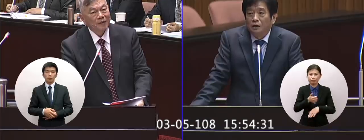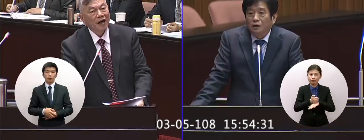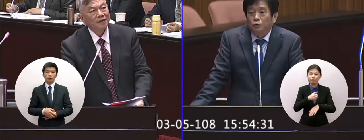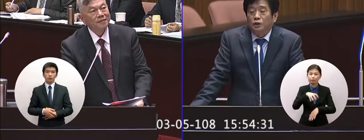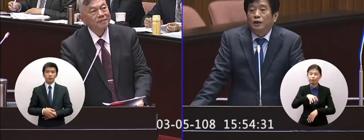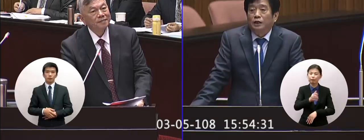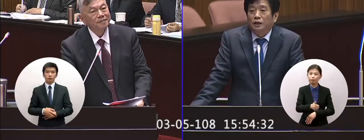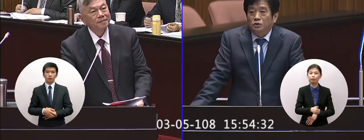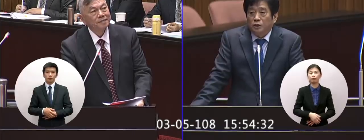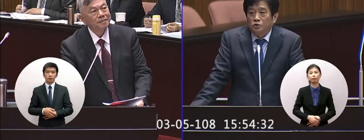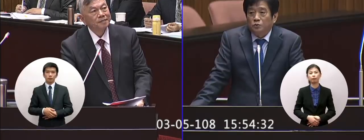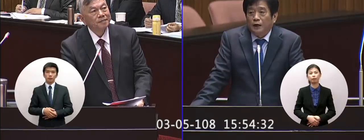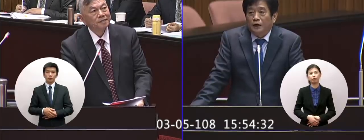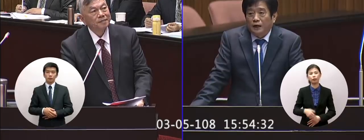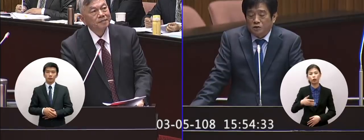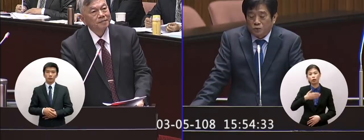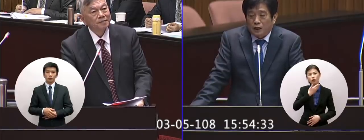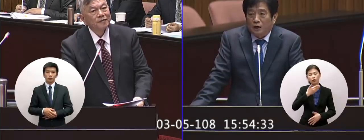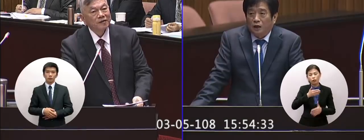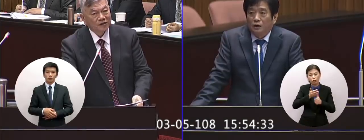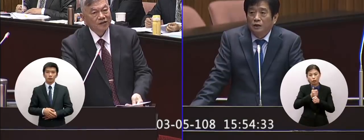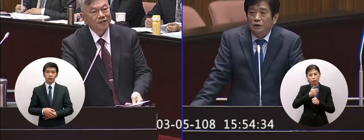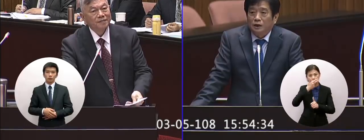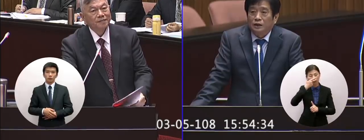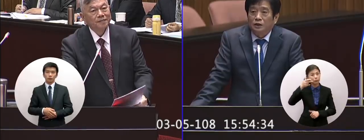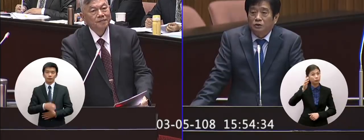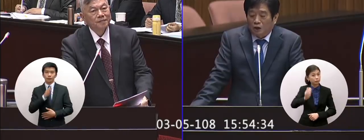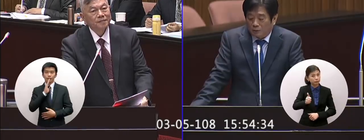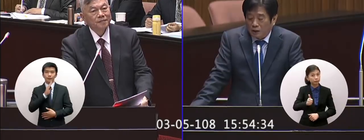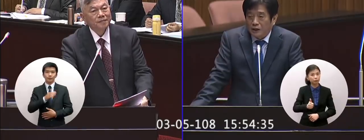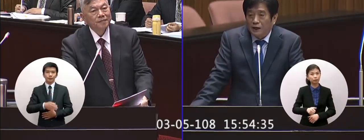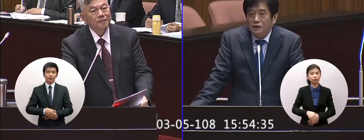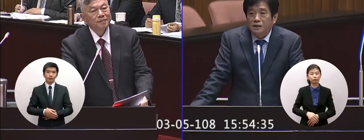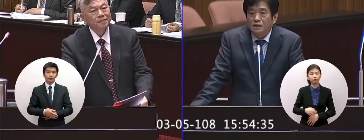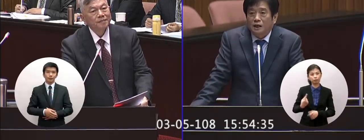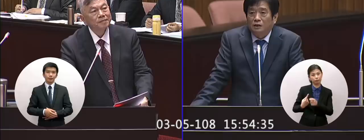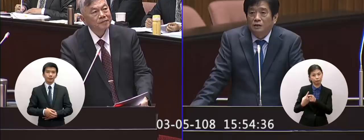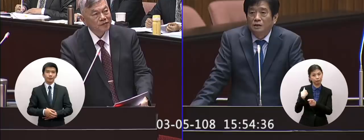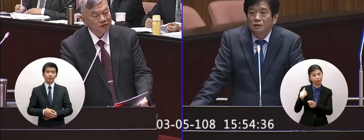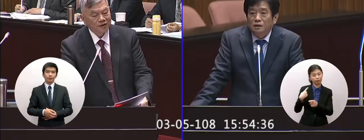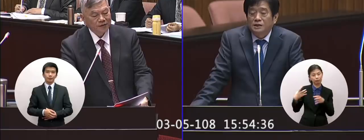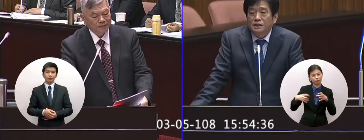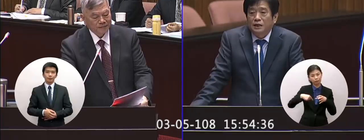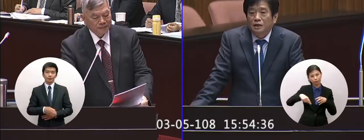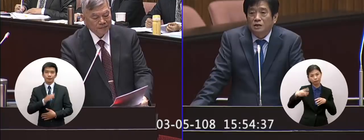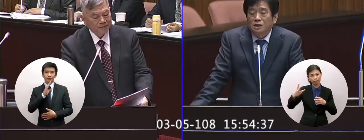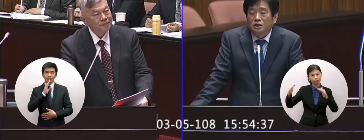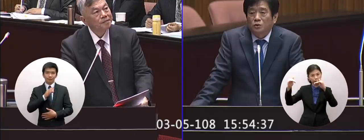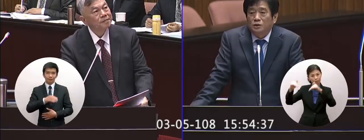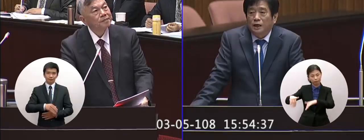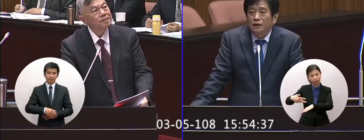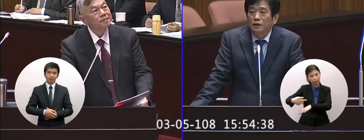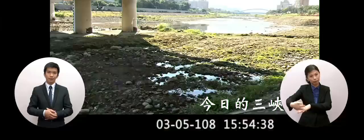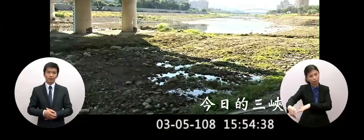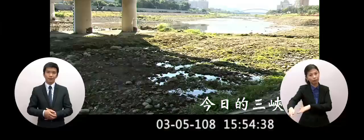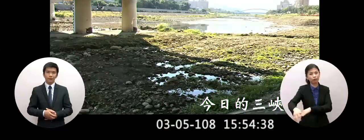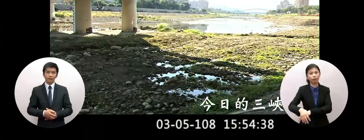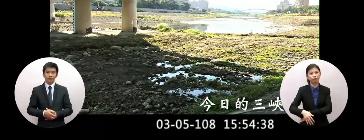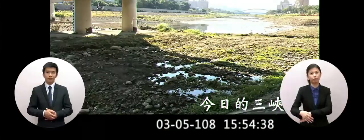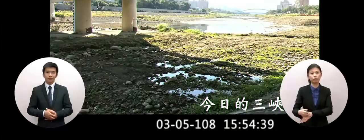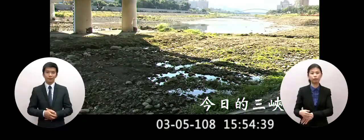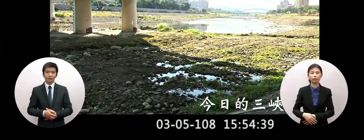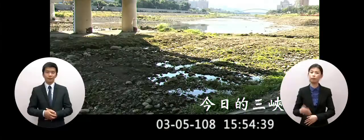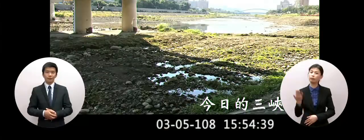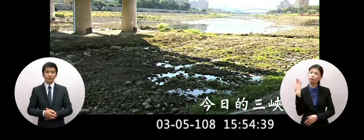谢吼，尤其咱的水利署、咱的赖署长吼，伊顶年度含我去咱的三峡河， 伊 三峡河这个所在过